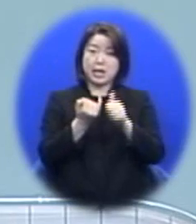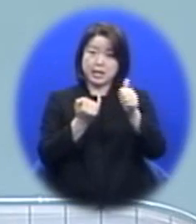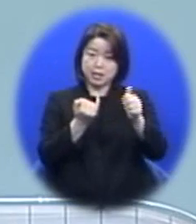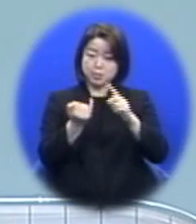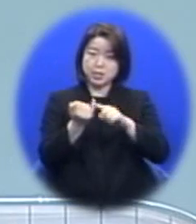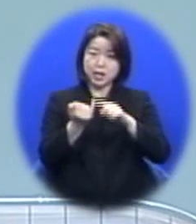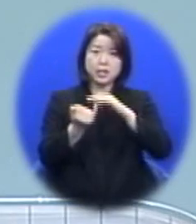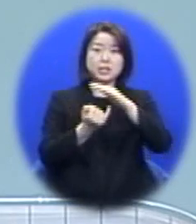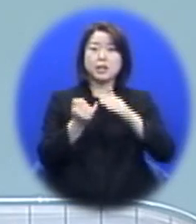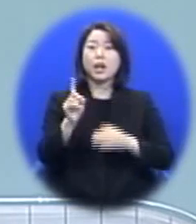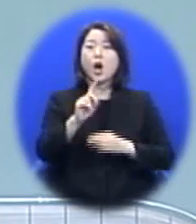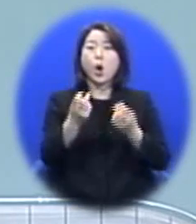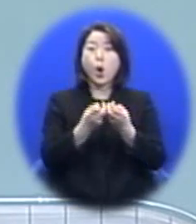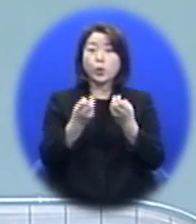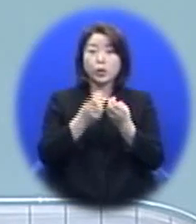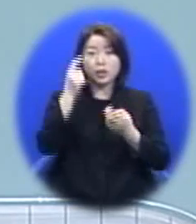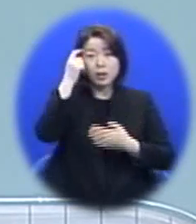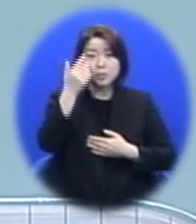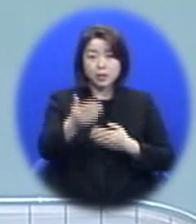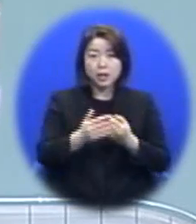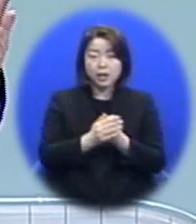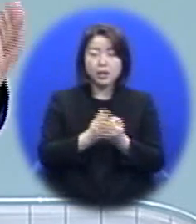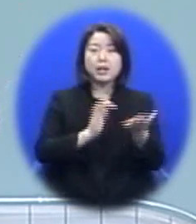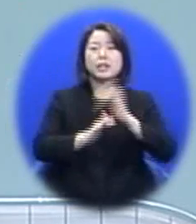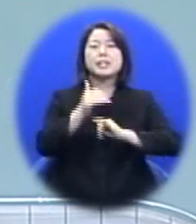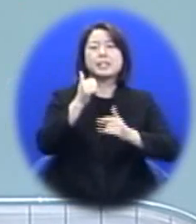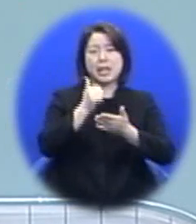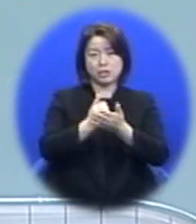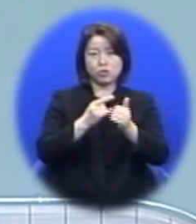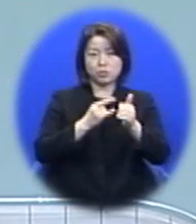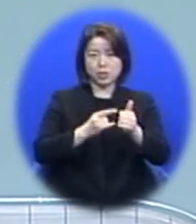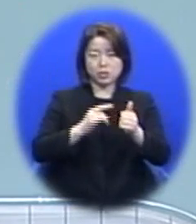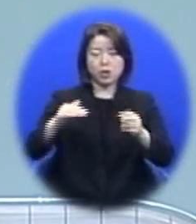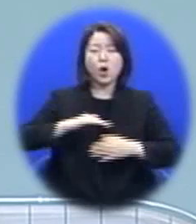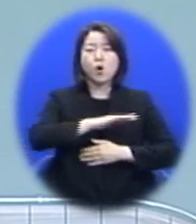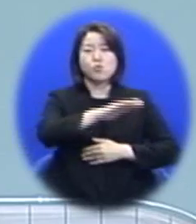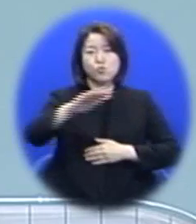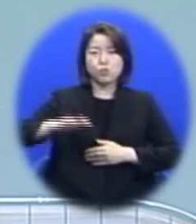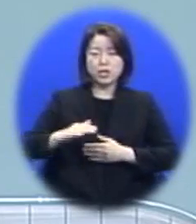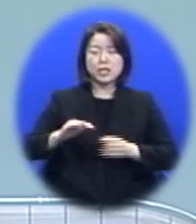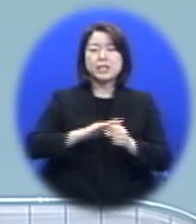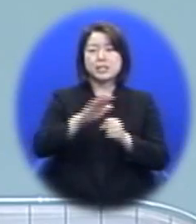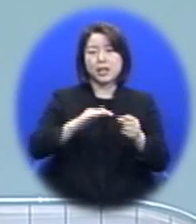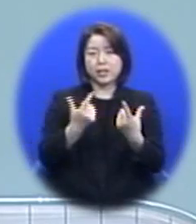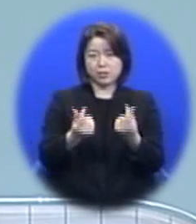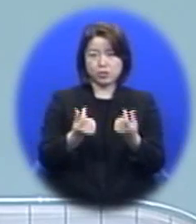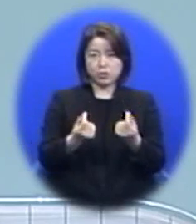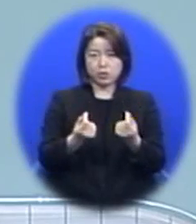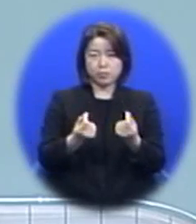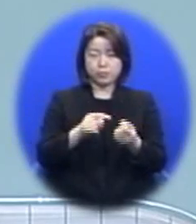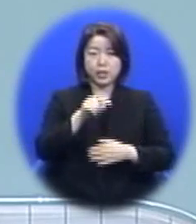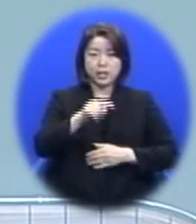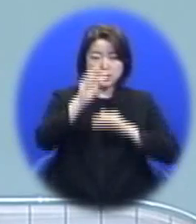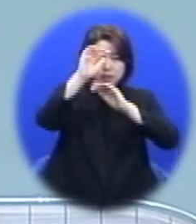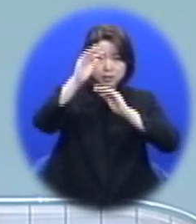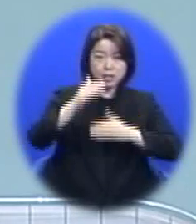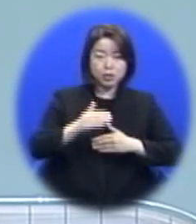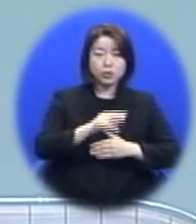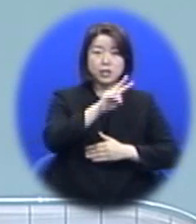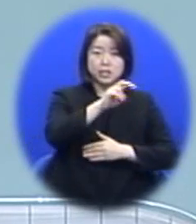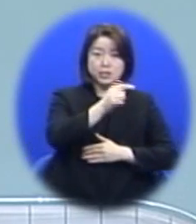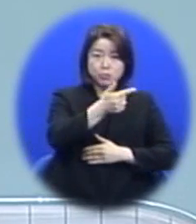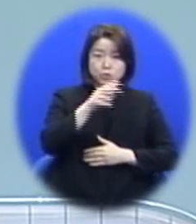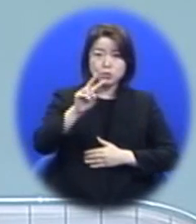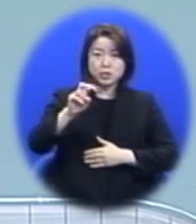것인가? 예수님께서 우리를 사랑하신 것처럼. 그 내용을 26절, 27절에서